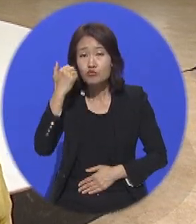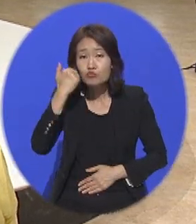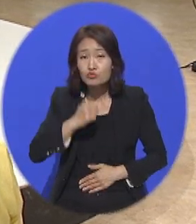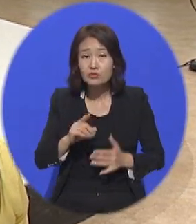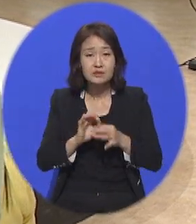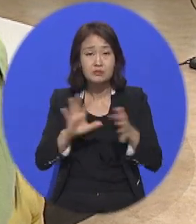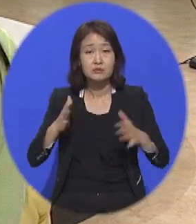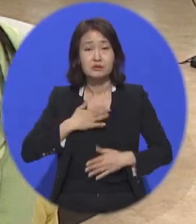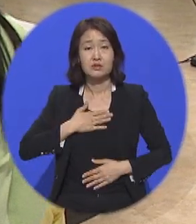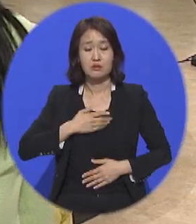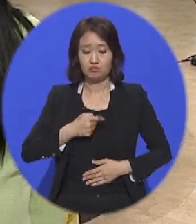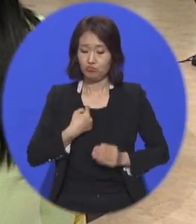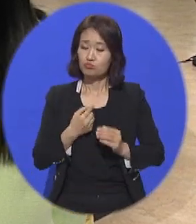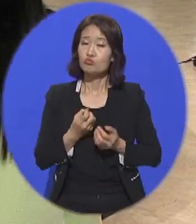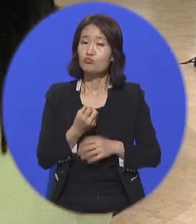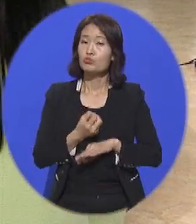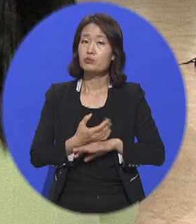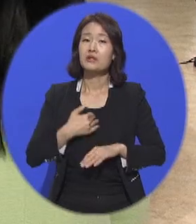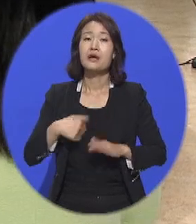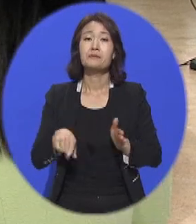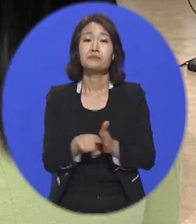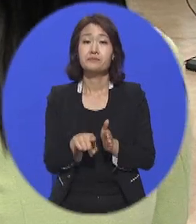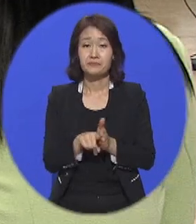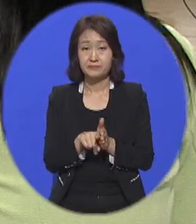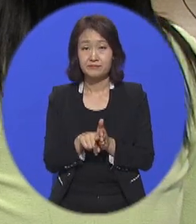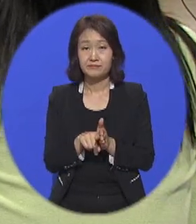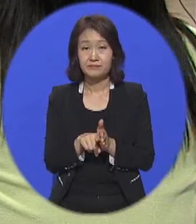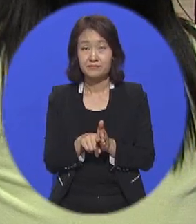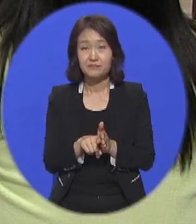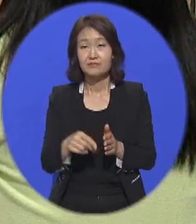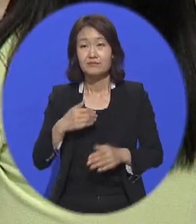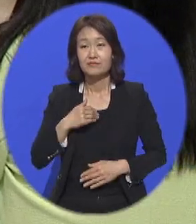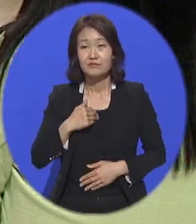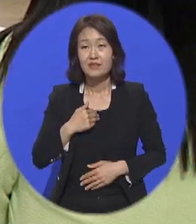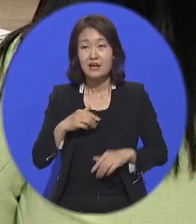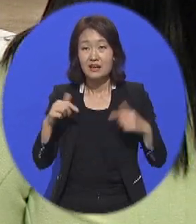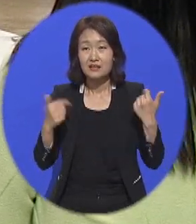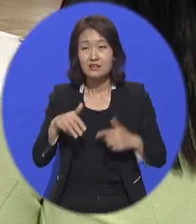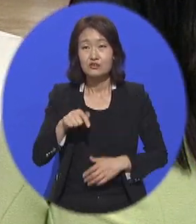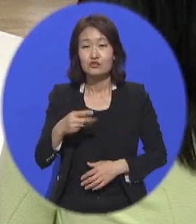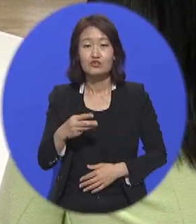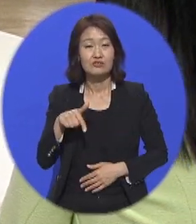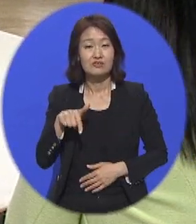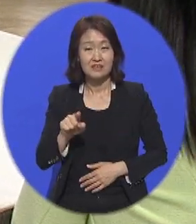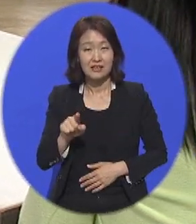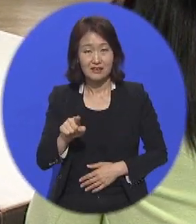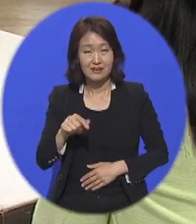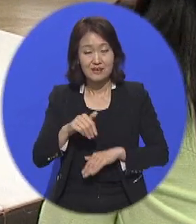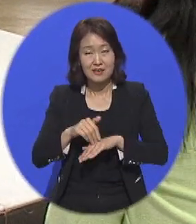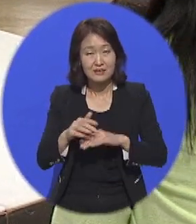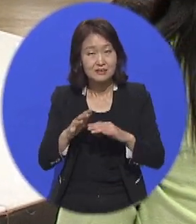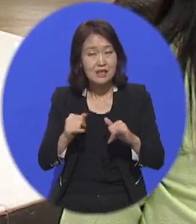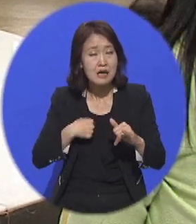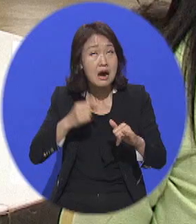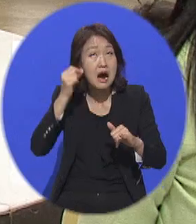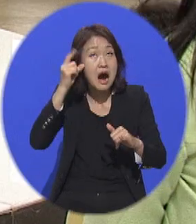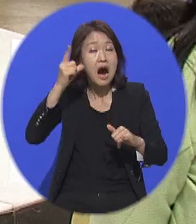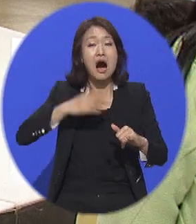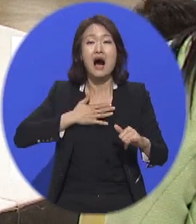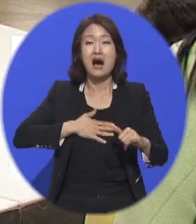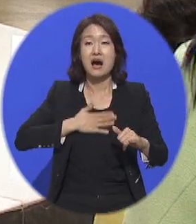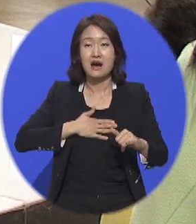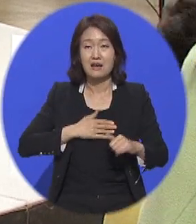누구보다도 내 자신이 보물이다. 나를 믿어라. 이것이 이제 저희들 출가 수행자들이 깨쳤던 내용입니다. 내가